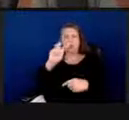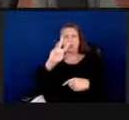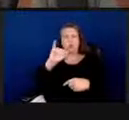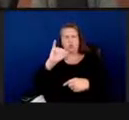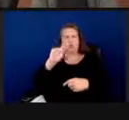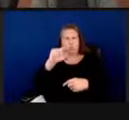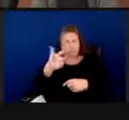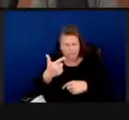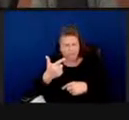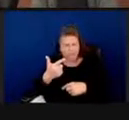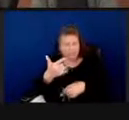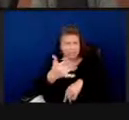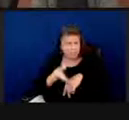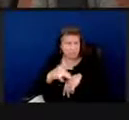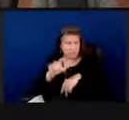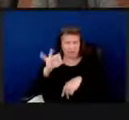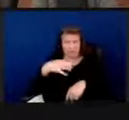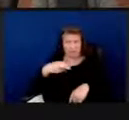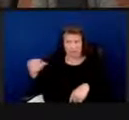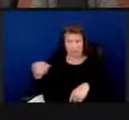swala la